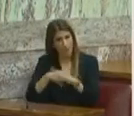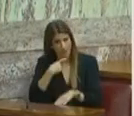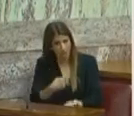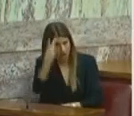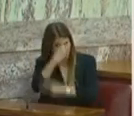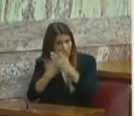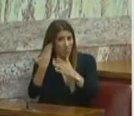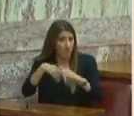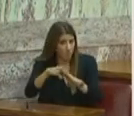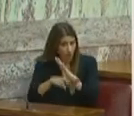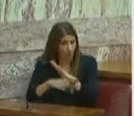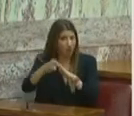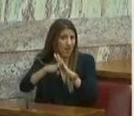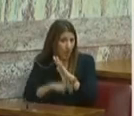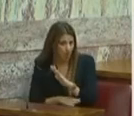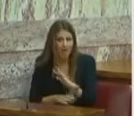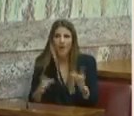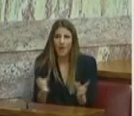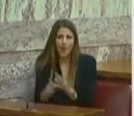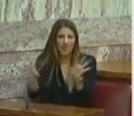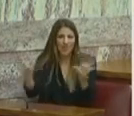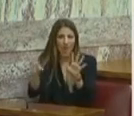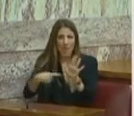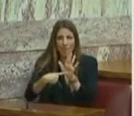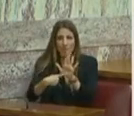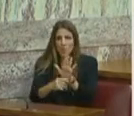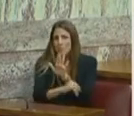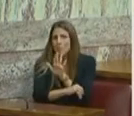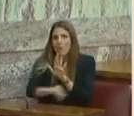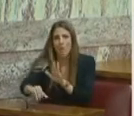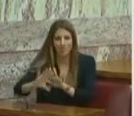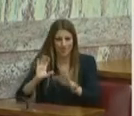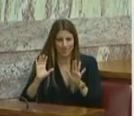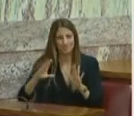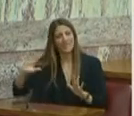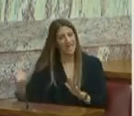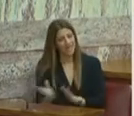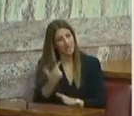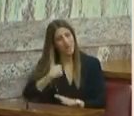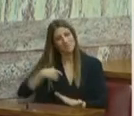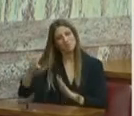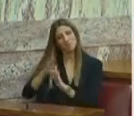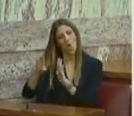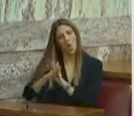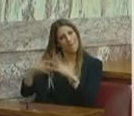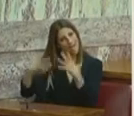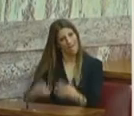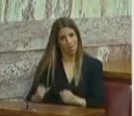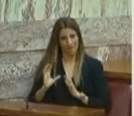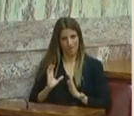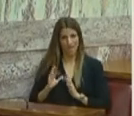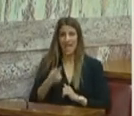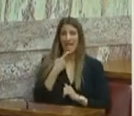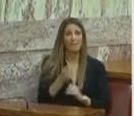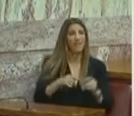διότι κανένας δεν τις παρουσιάζει, κανένα κανάλι δεν μας δείχνει. Στη δημοκρατία που χωράει τους πάντες, από